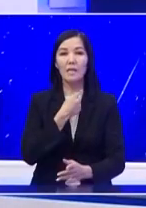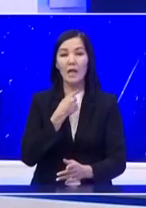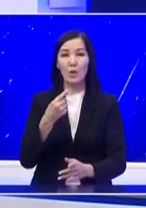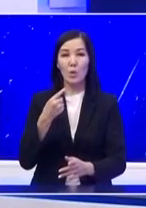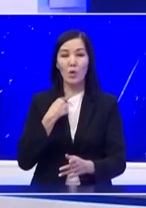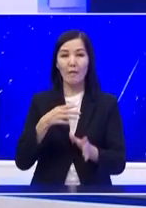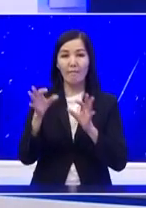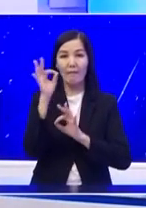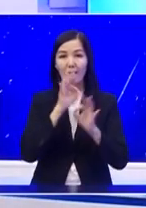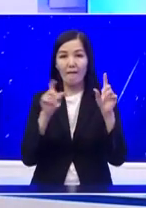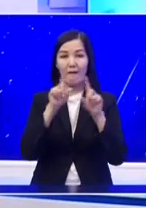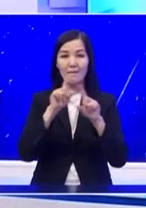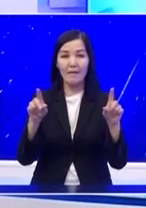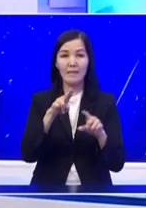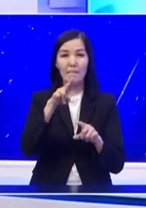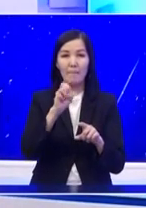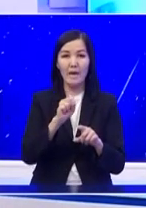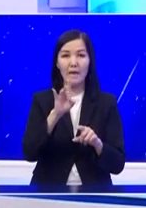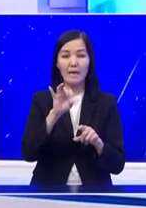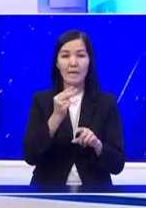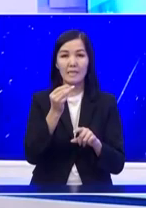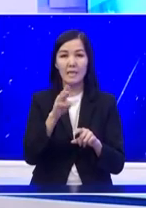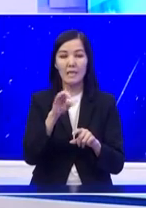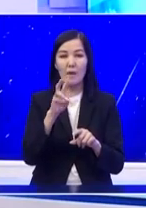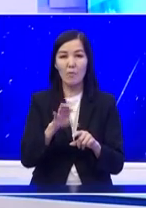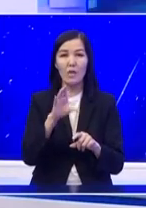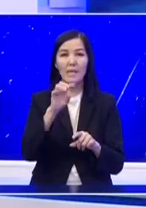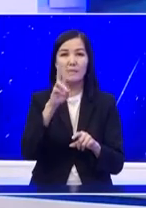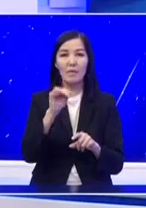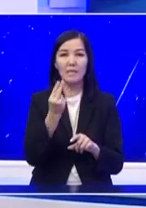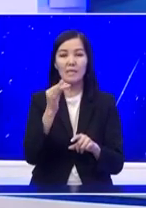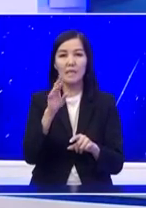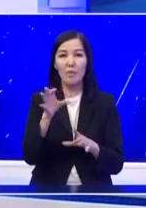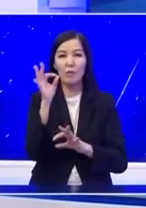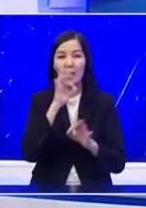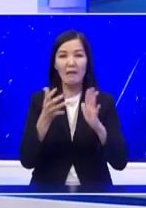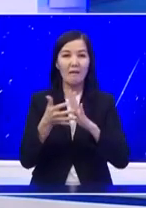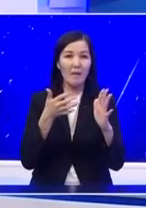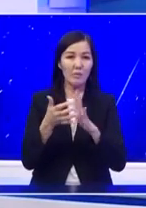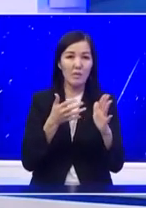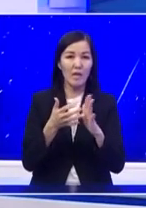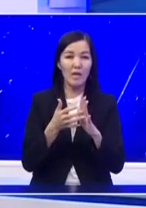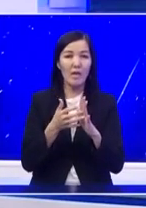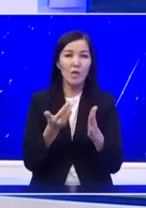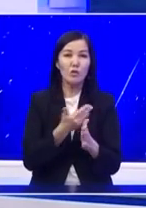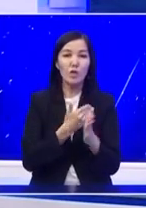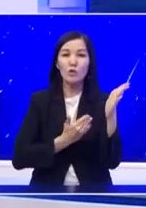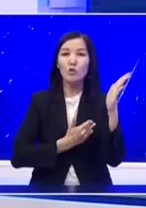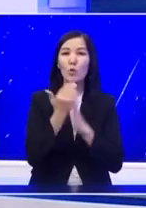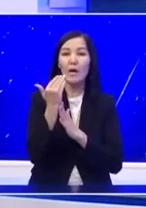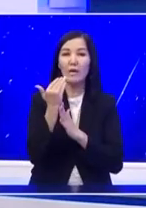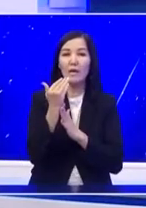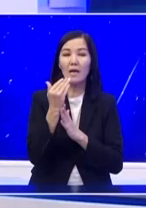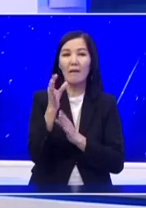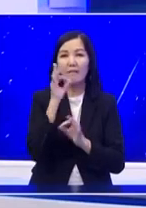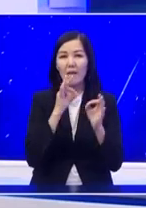Хабарымызды жалғастырамыз. Талдықорған дәріханаларында парацетамол, аспирин, цитрамон дәрілері тапшы. Мұнан бөлек сұранысы жоғары